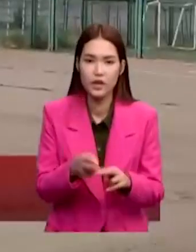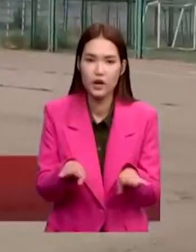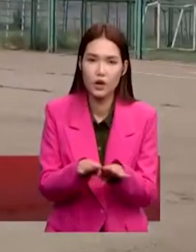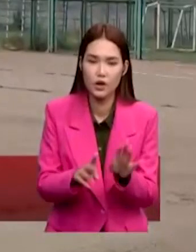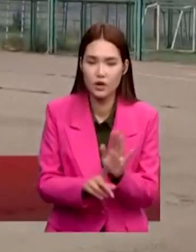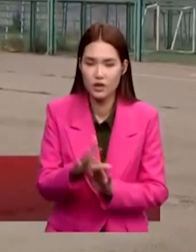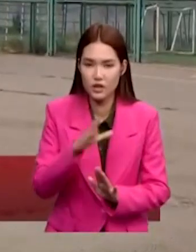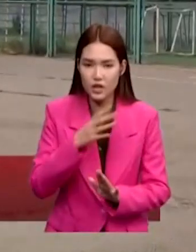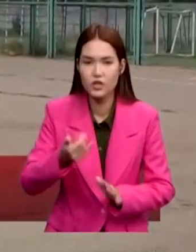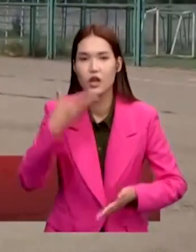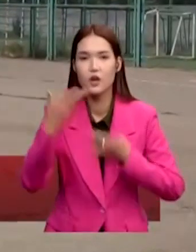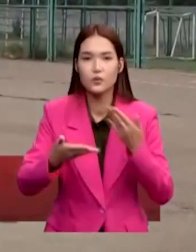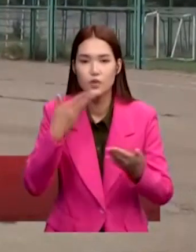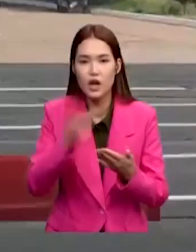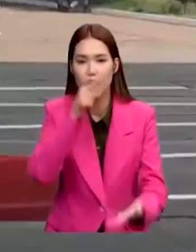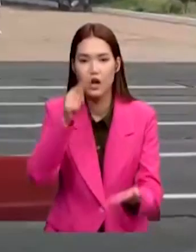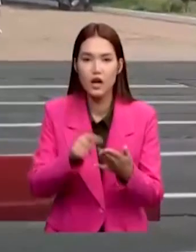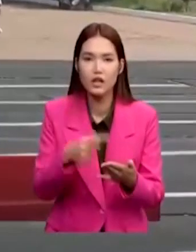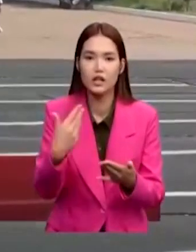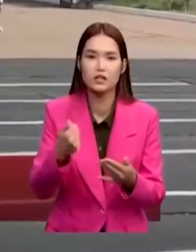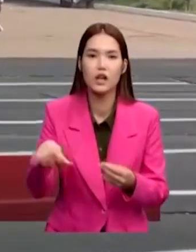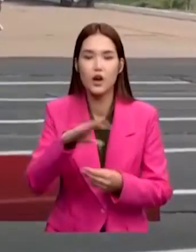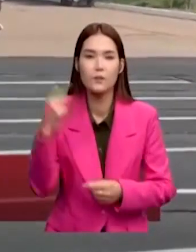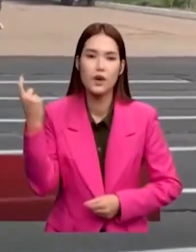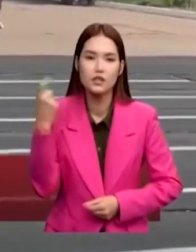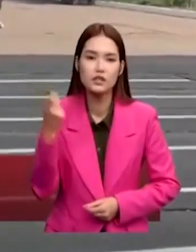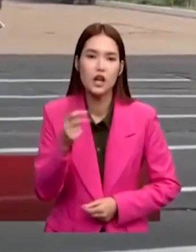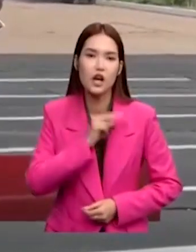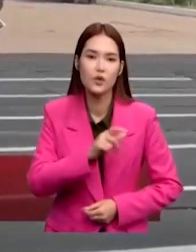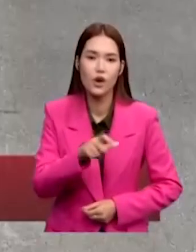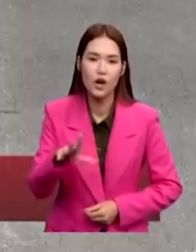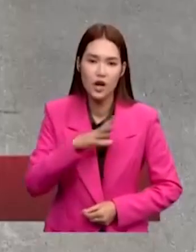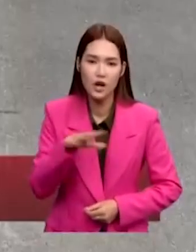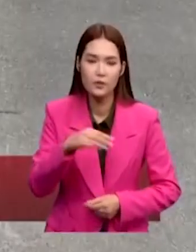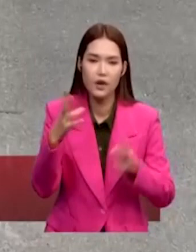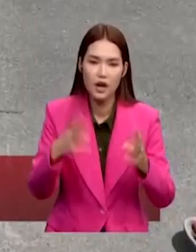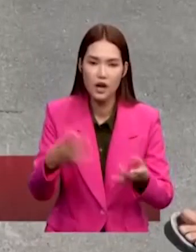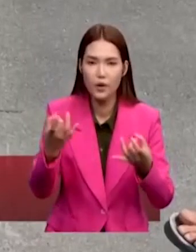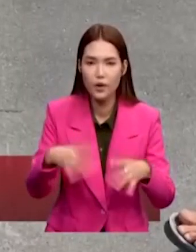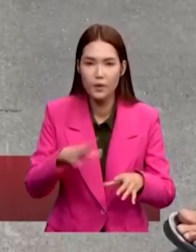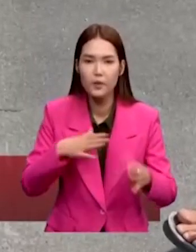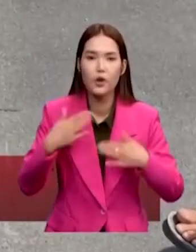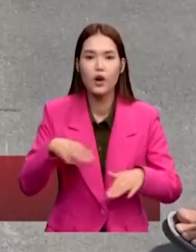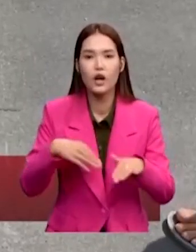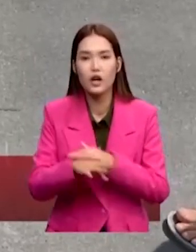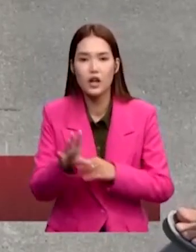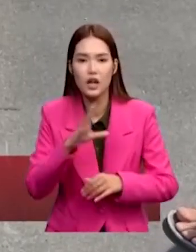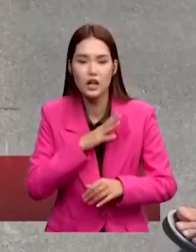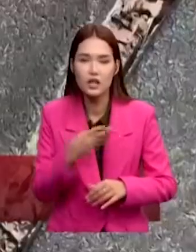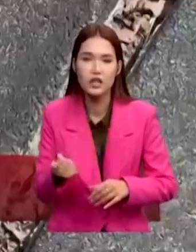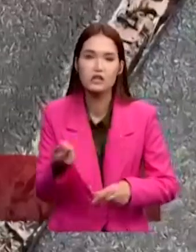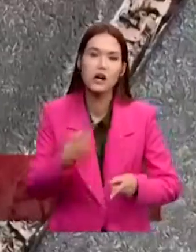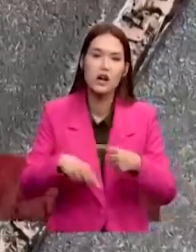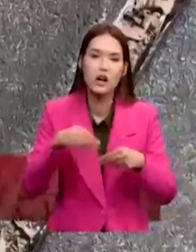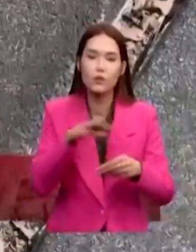Бұл табысқа кенелеміз деп тақырға отырған меркілік шаруалар бәрі биыл кілең қызылша еккен. Қуаңшылықтан құтылмақ болған диқандар тәтті түбір